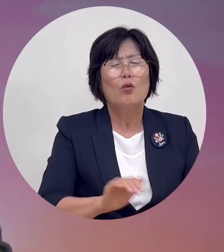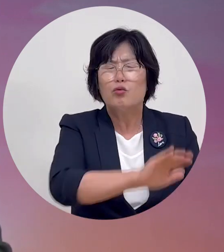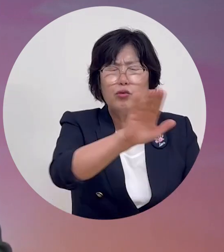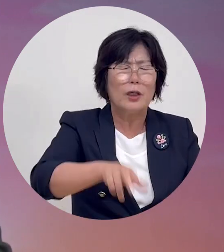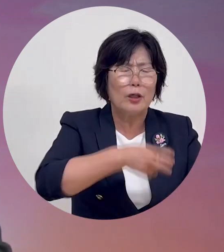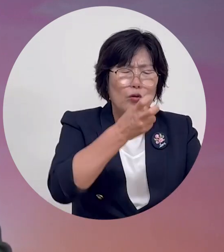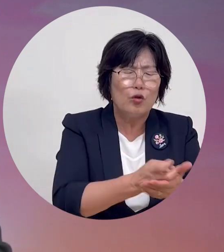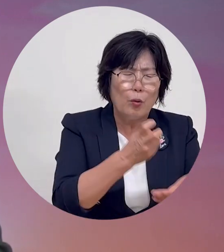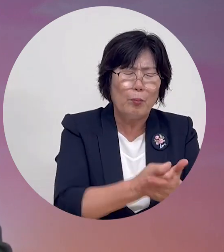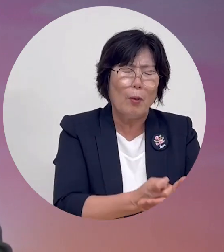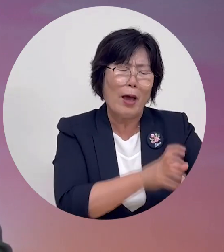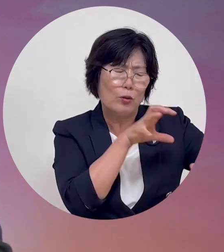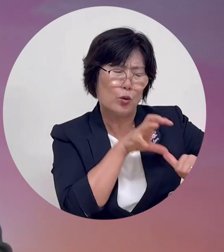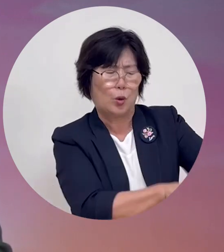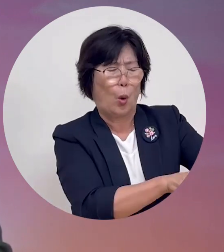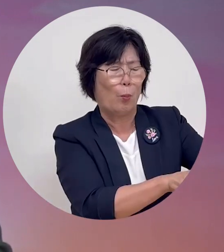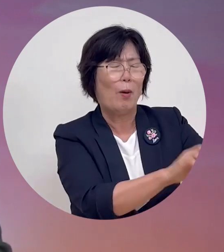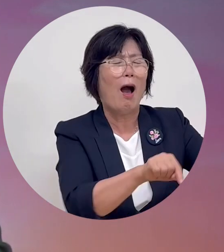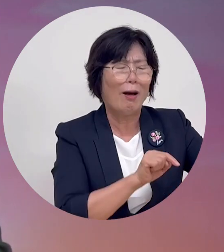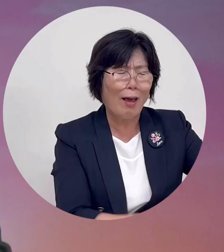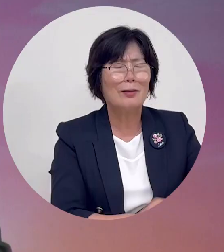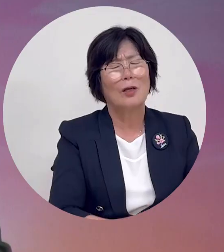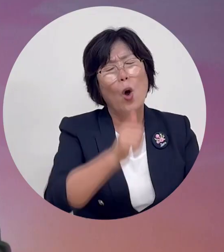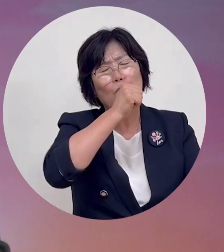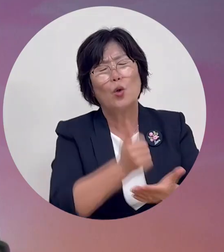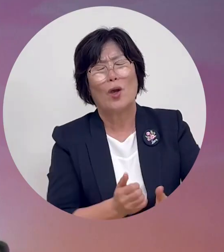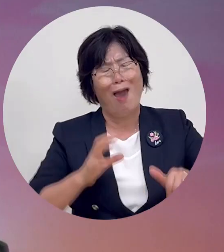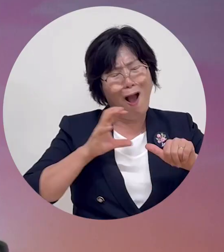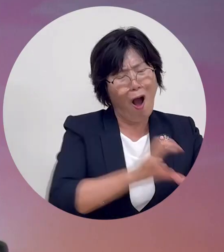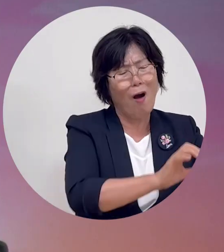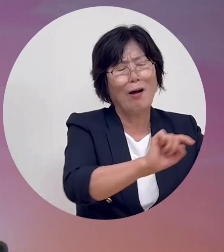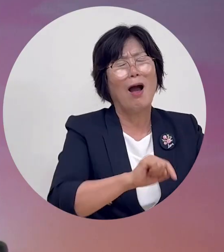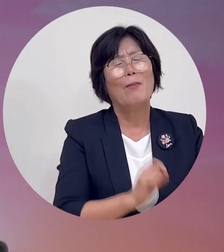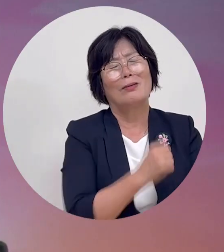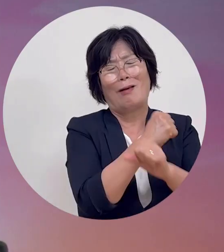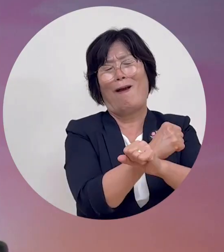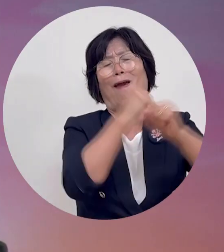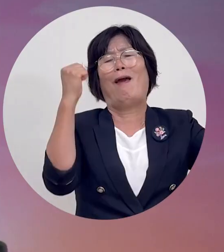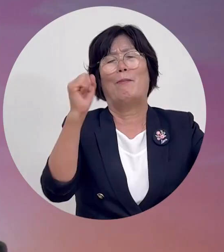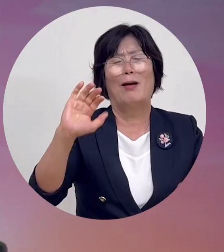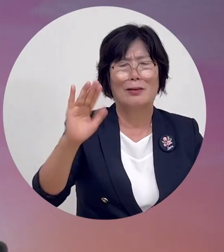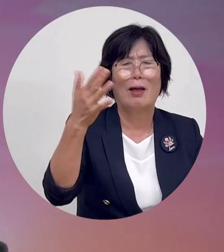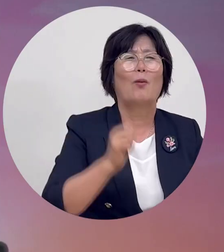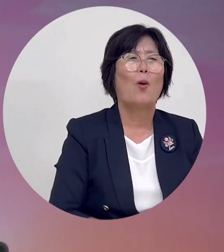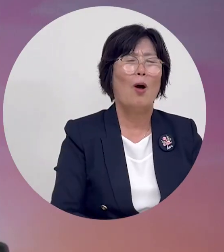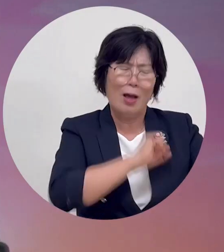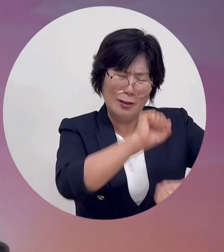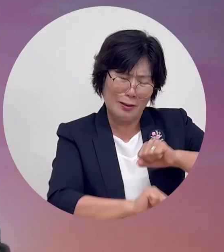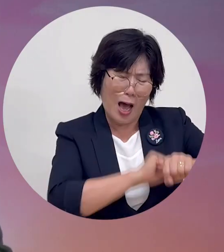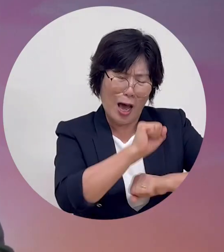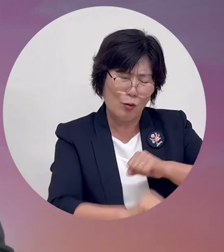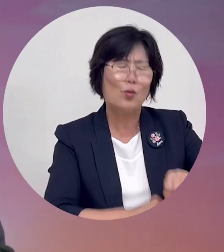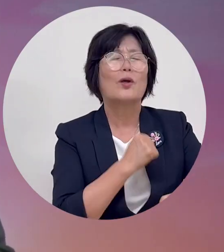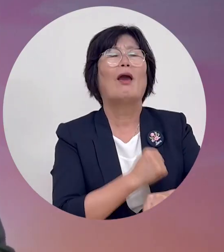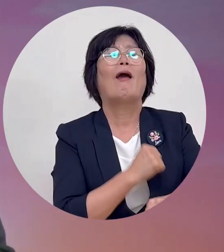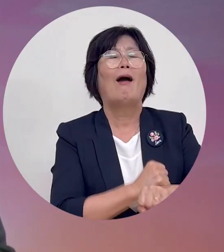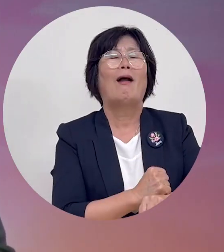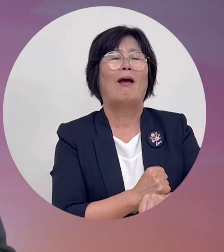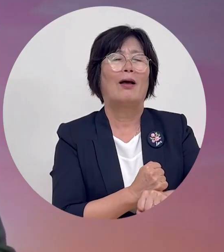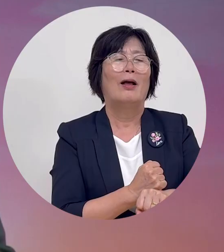율법의 속박에서 죄의 억압에서 해방을 시켜주시고 자유케 해주신